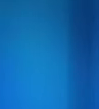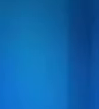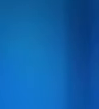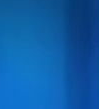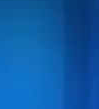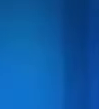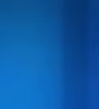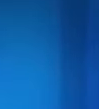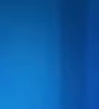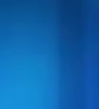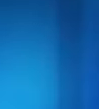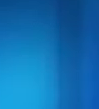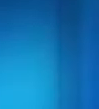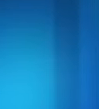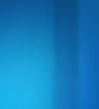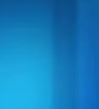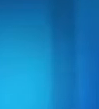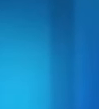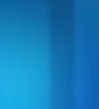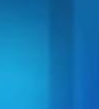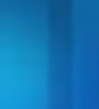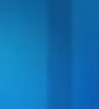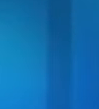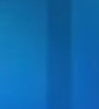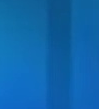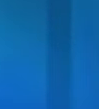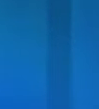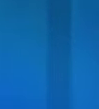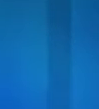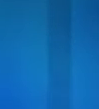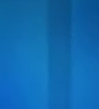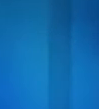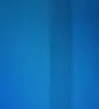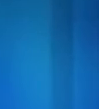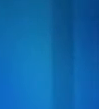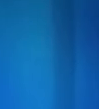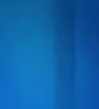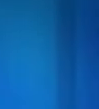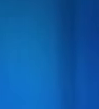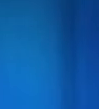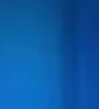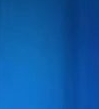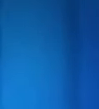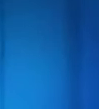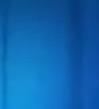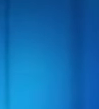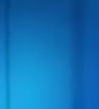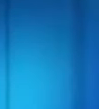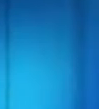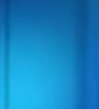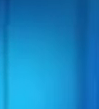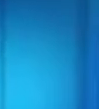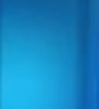если в 2016 году их количество в области составляло 0,8%, то сегодня 5%.